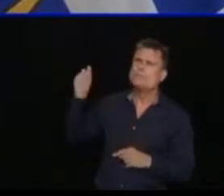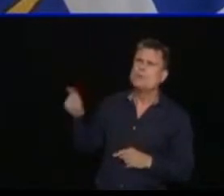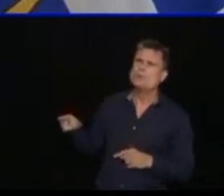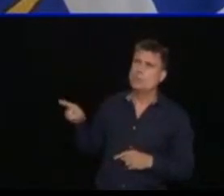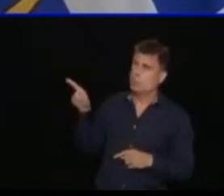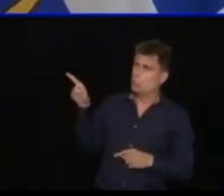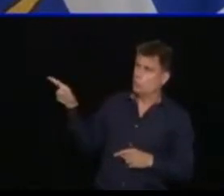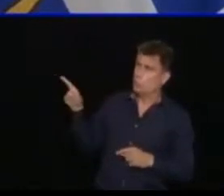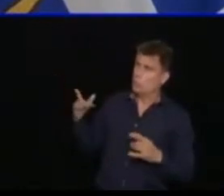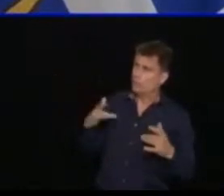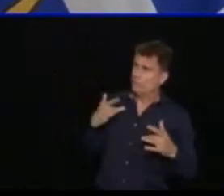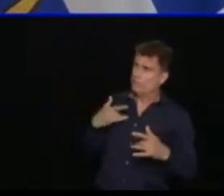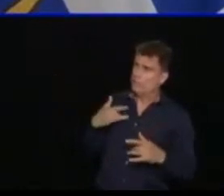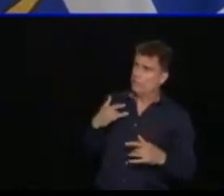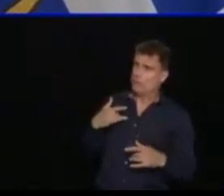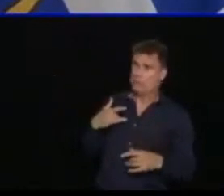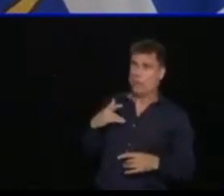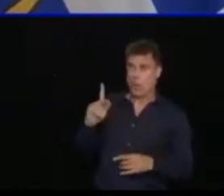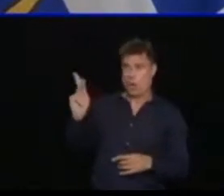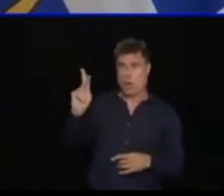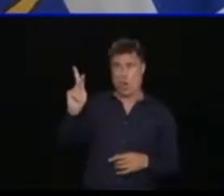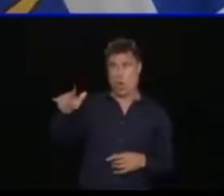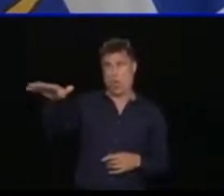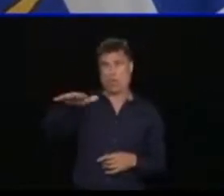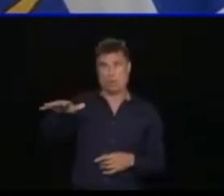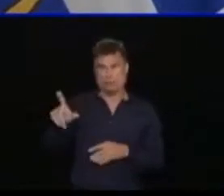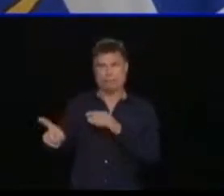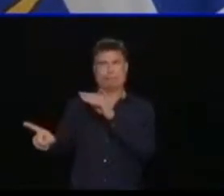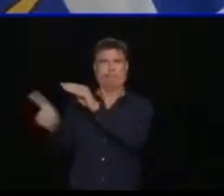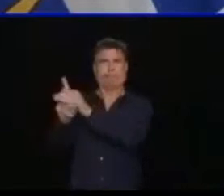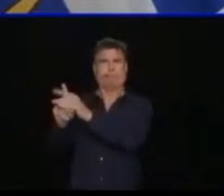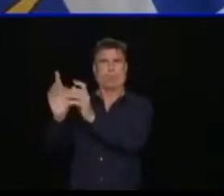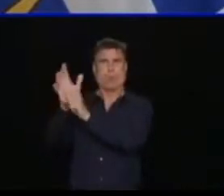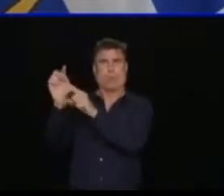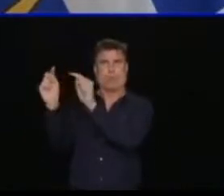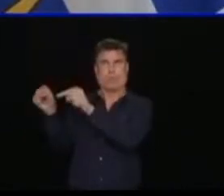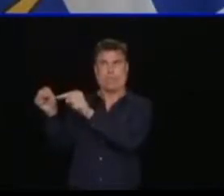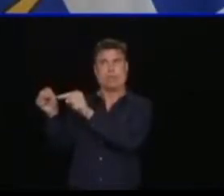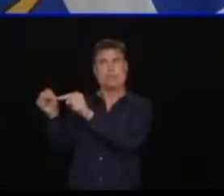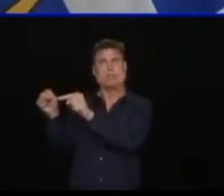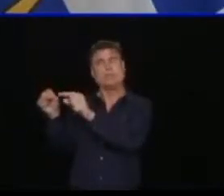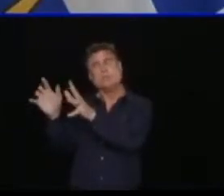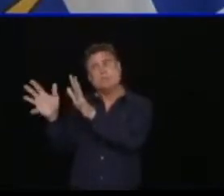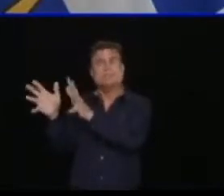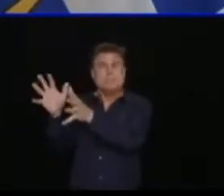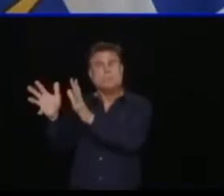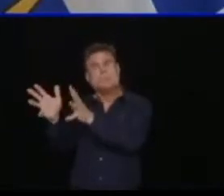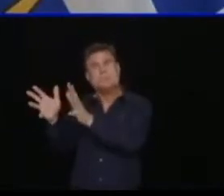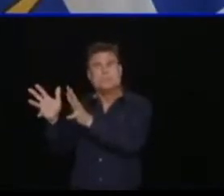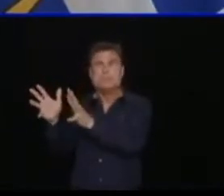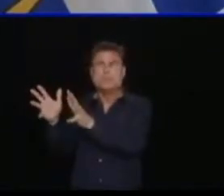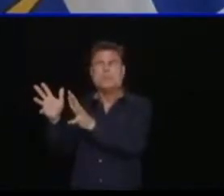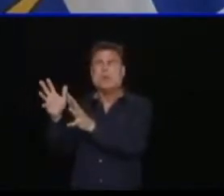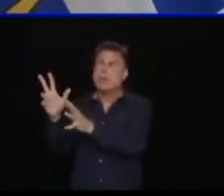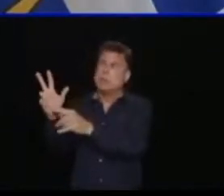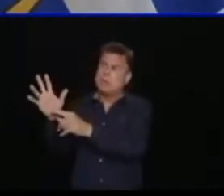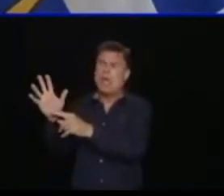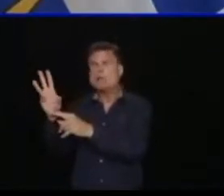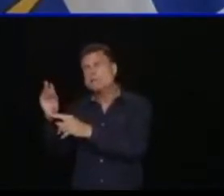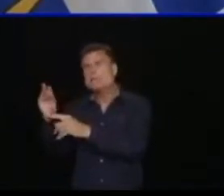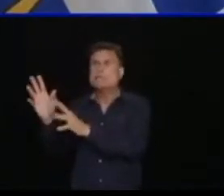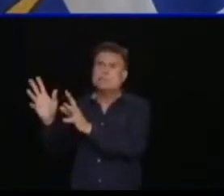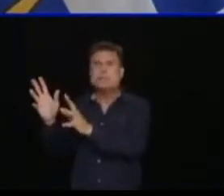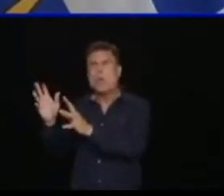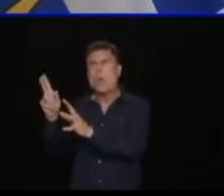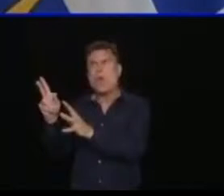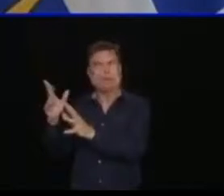人了是不是会越来越多因为这个看上去没有这个病毒没有闷反而扩出出去了 So probably not. 他说可能